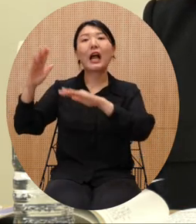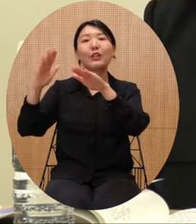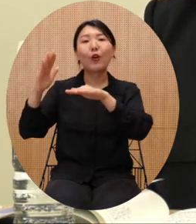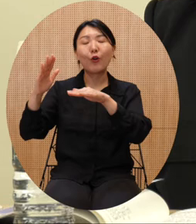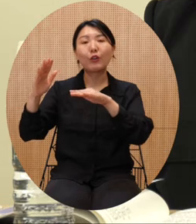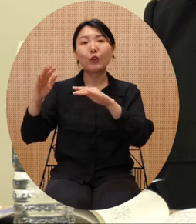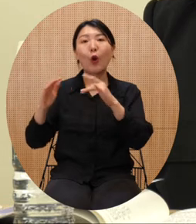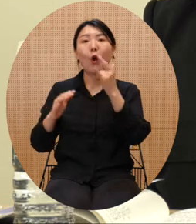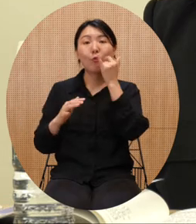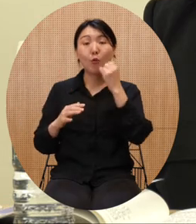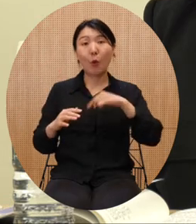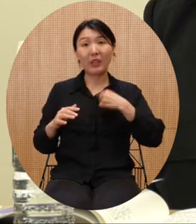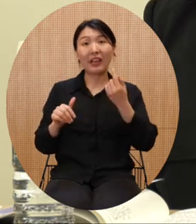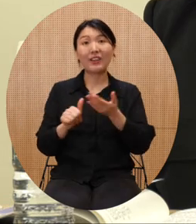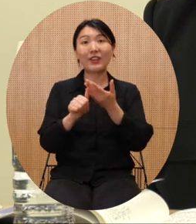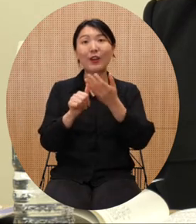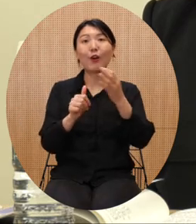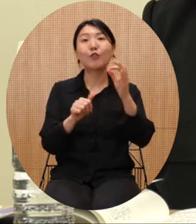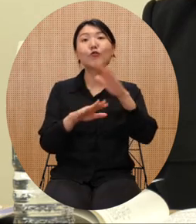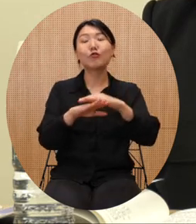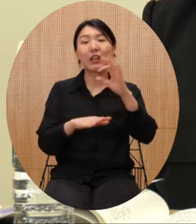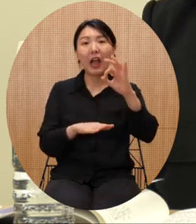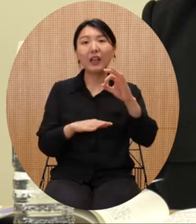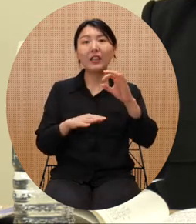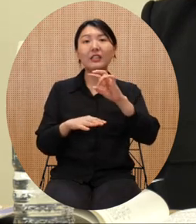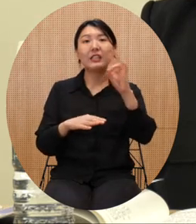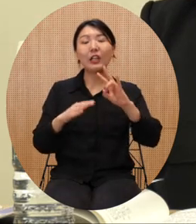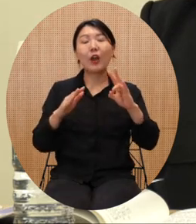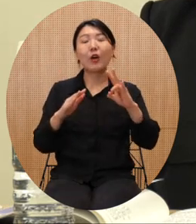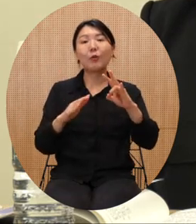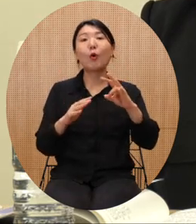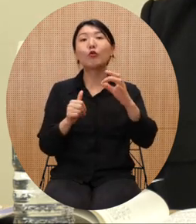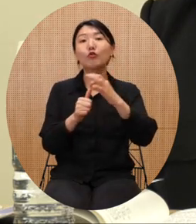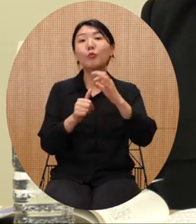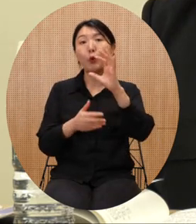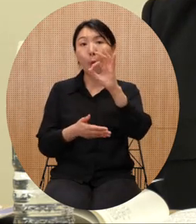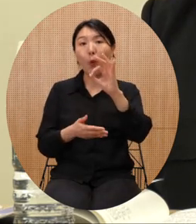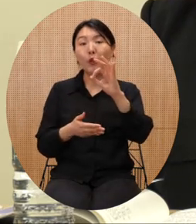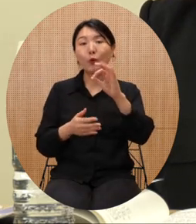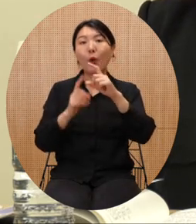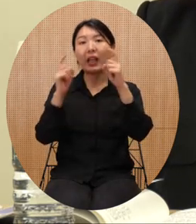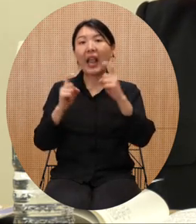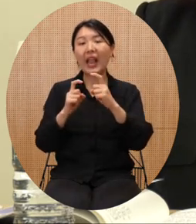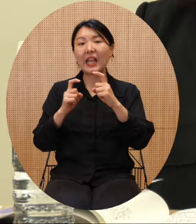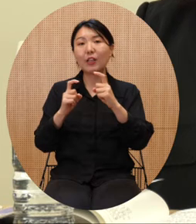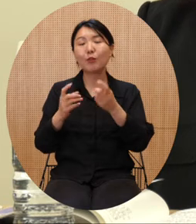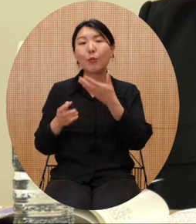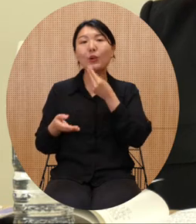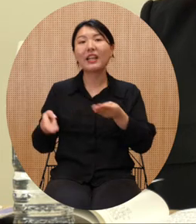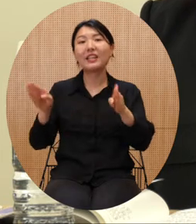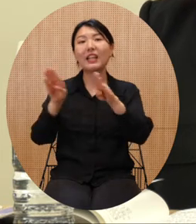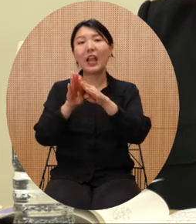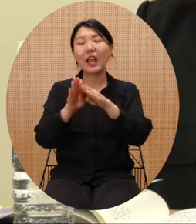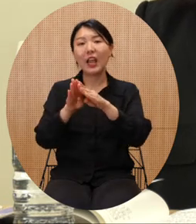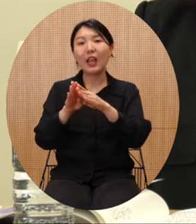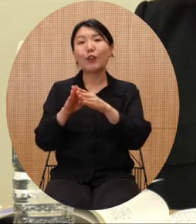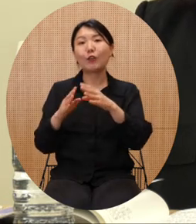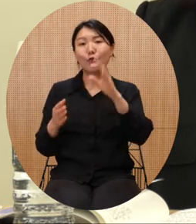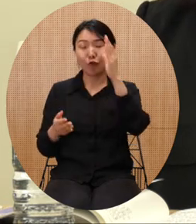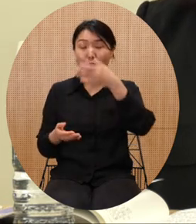그 다음에 시흥형 주거비, 그 다음에 민간 복지단체에서 약간의 후원을 해주시는 걸로 해서 약 100만 원